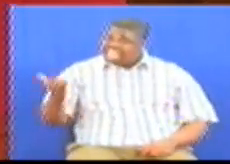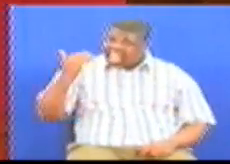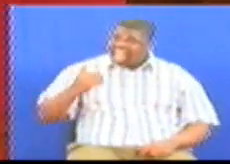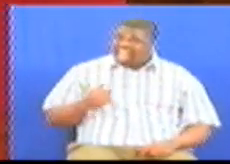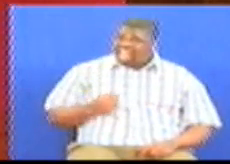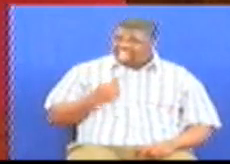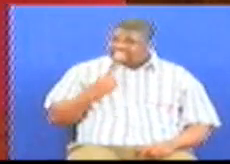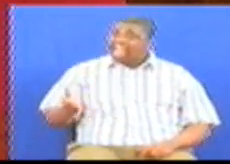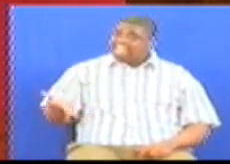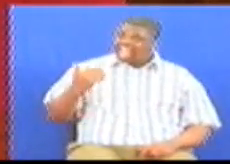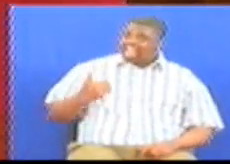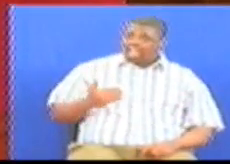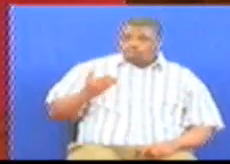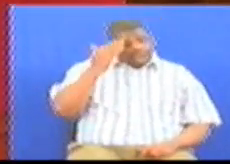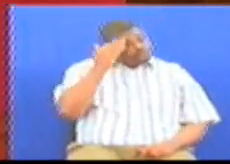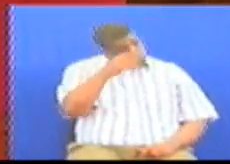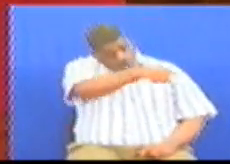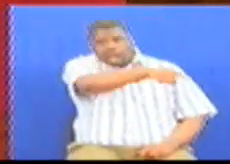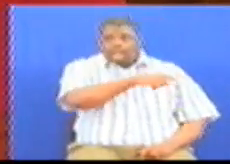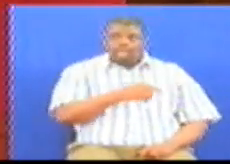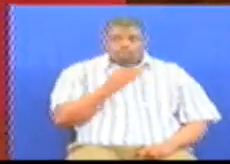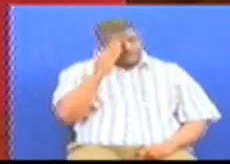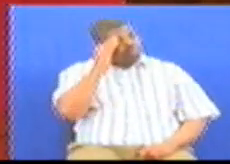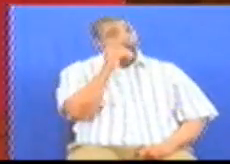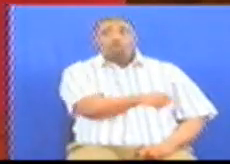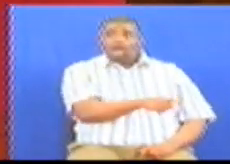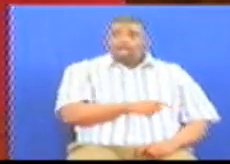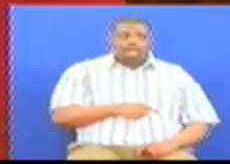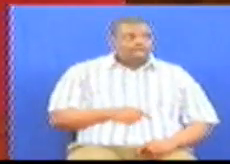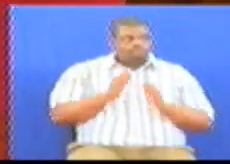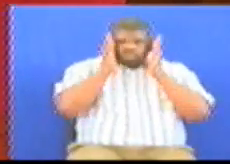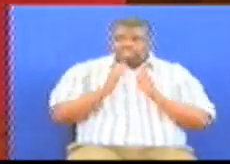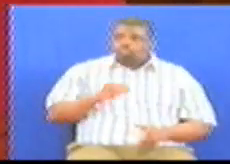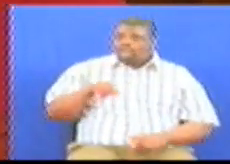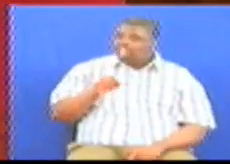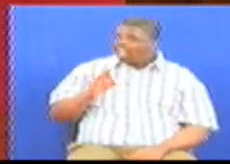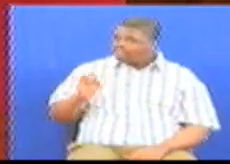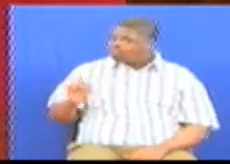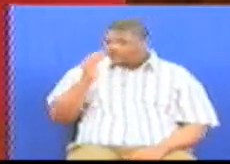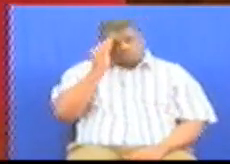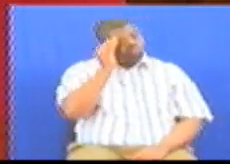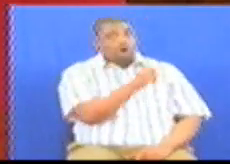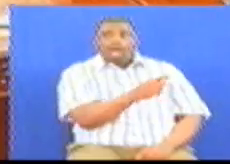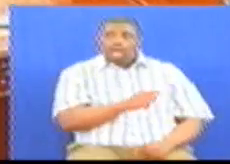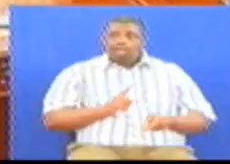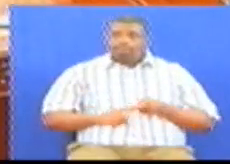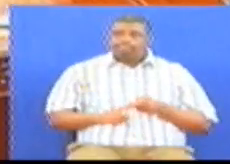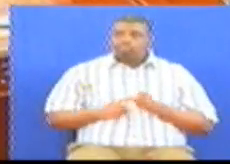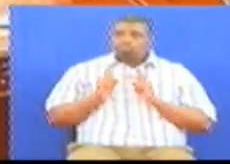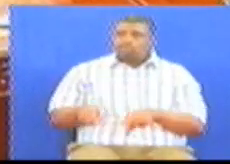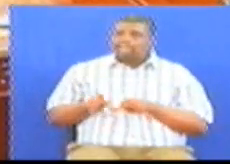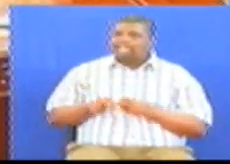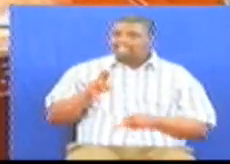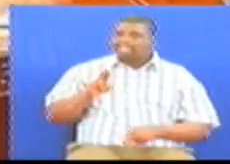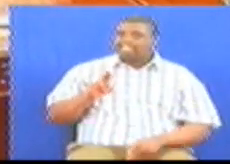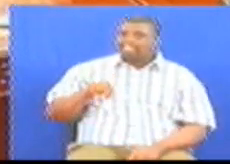Wanazijua? Mheshimiwa Jafo anazijua. Ujenzi wa ofisi za tarafa vile vile mheshimiwa. Tuna tarafa na Manyere na miaka makao